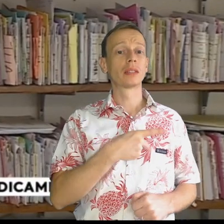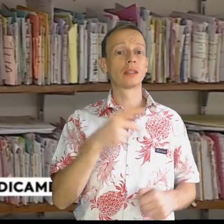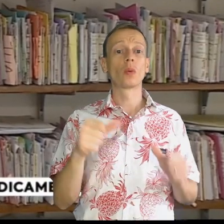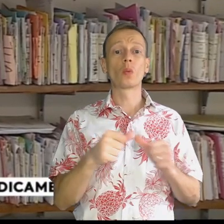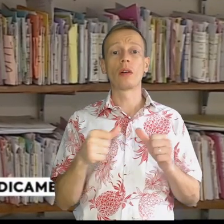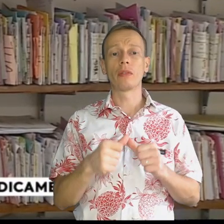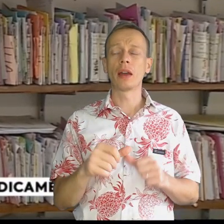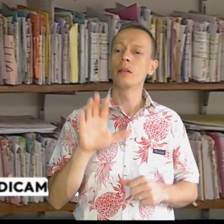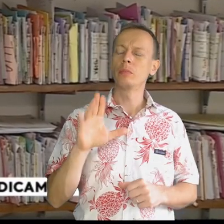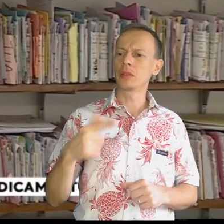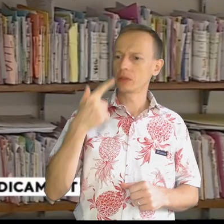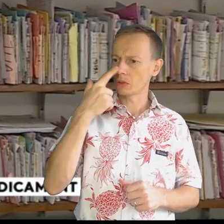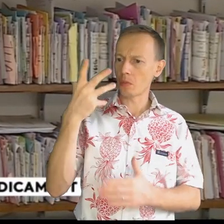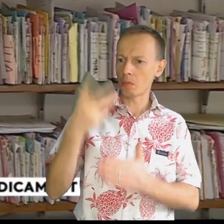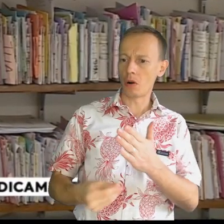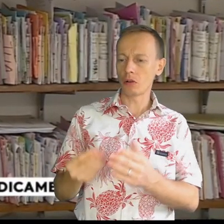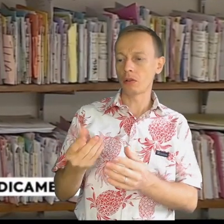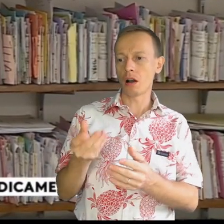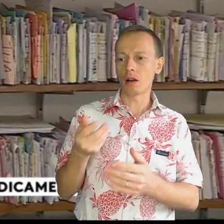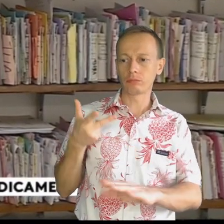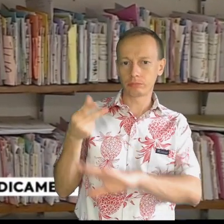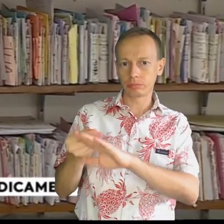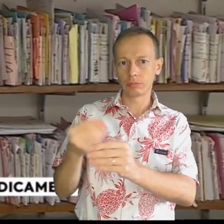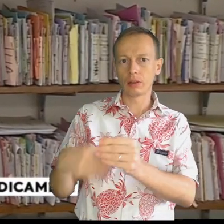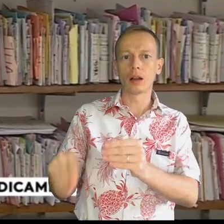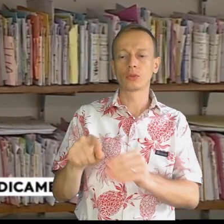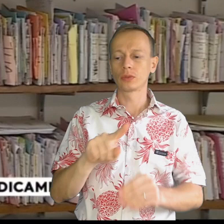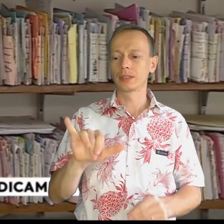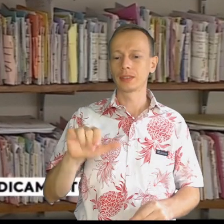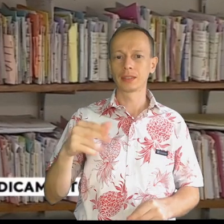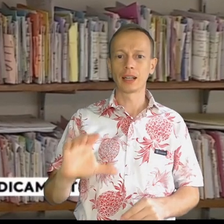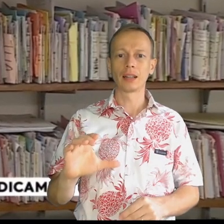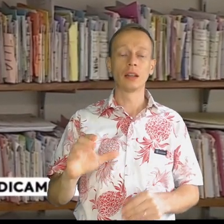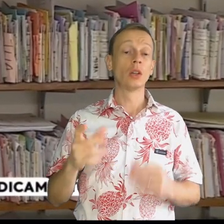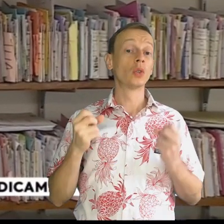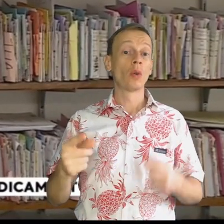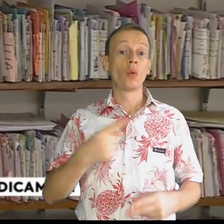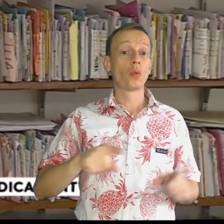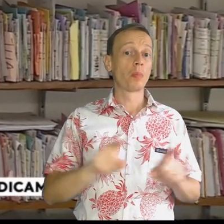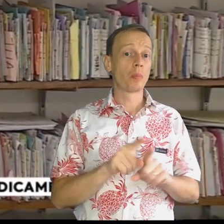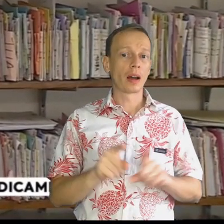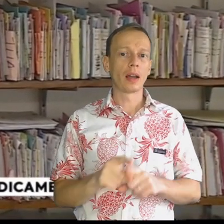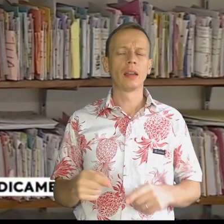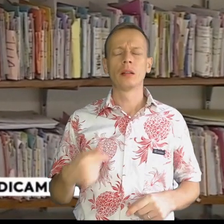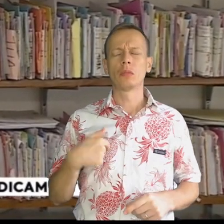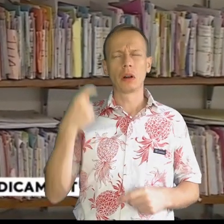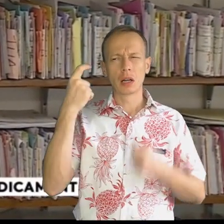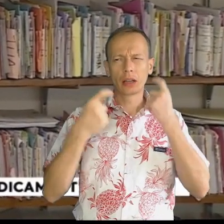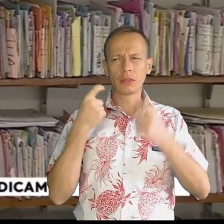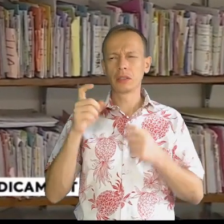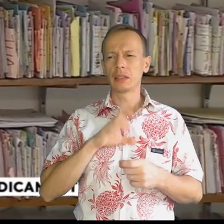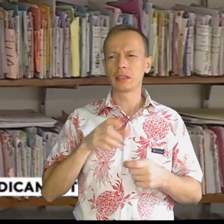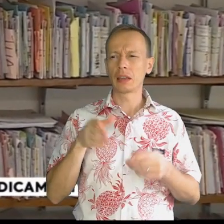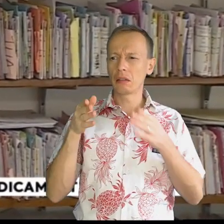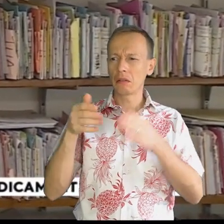quand on constate une carence, on a tendance à supplémenter. C'est ce qu'on fait dans le traitement pour le Covid. On a tendance à donner du zinc. Moi,